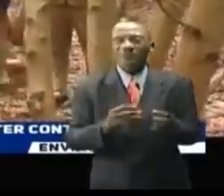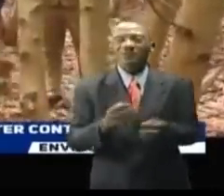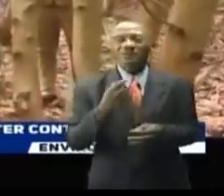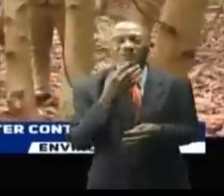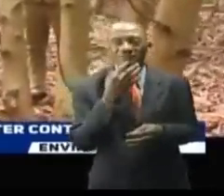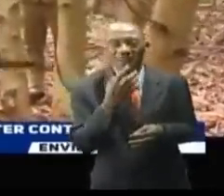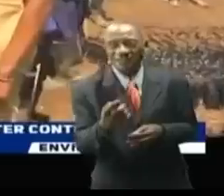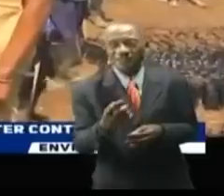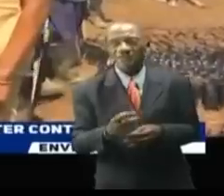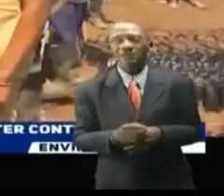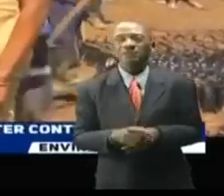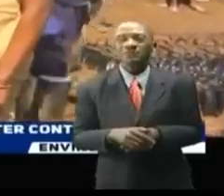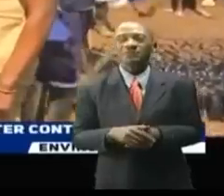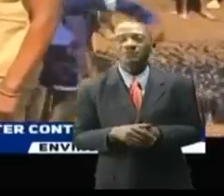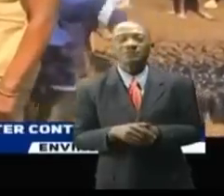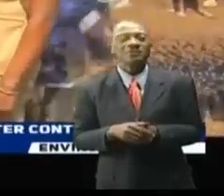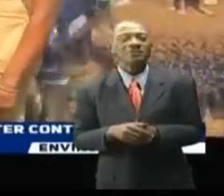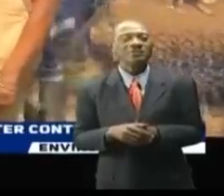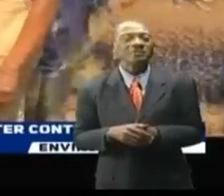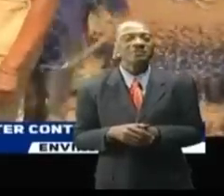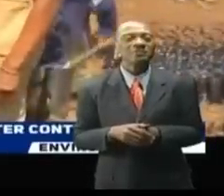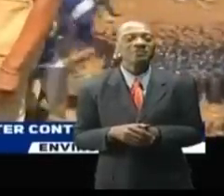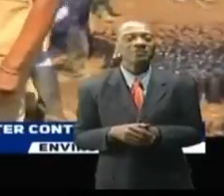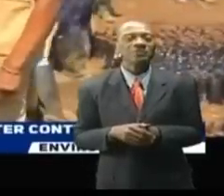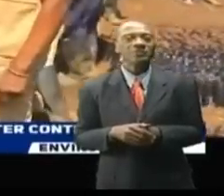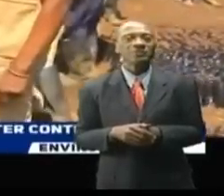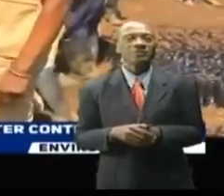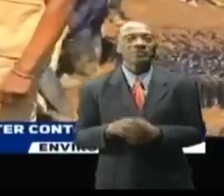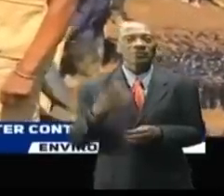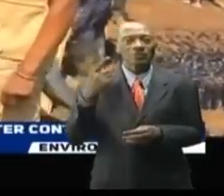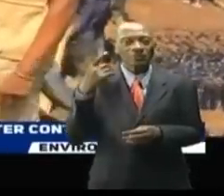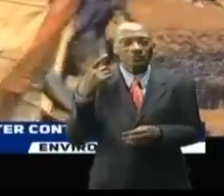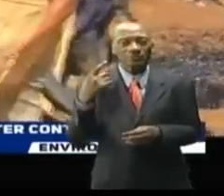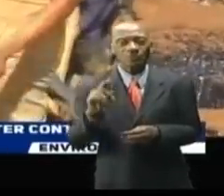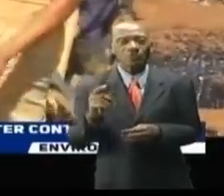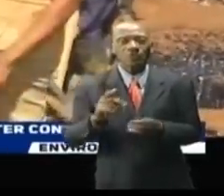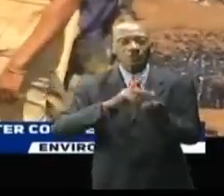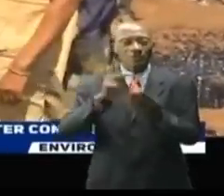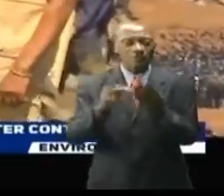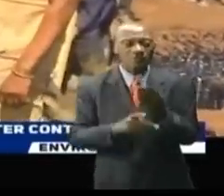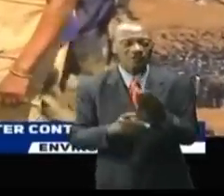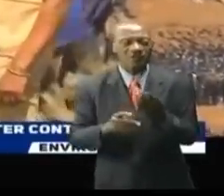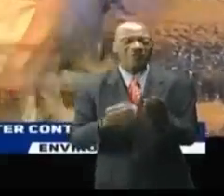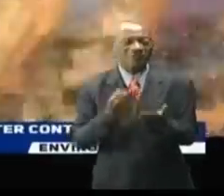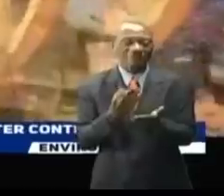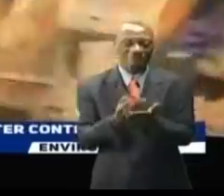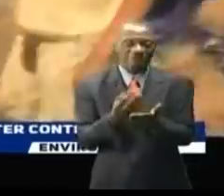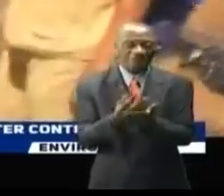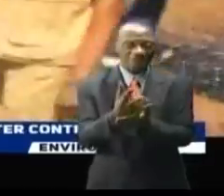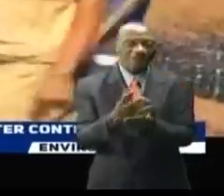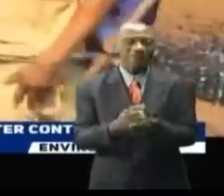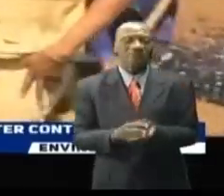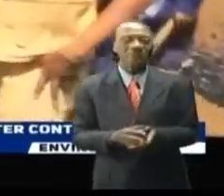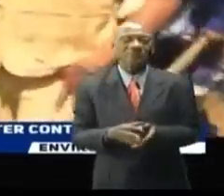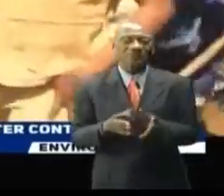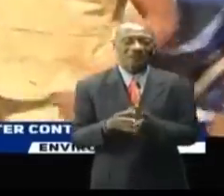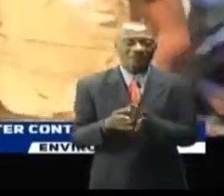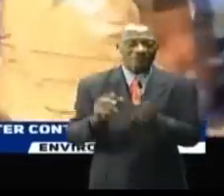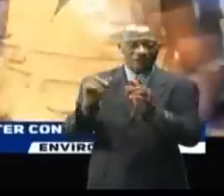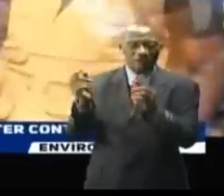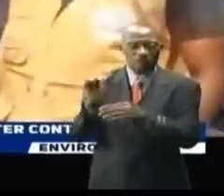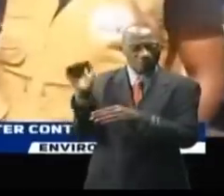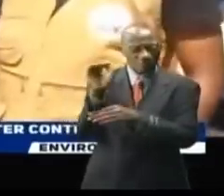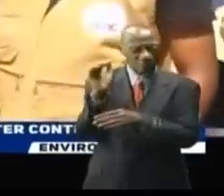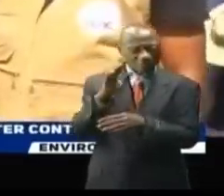cette forêt. C'est dans le cadre de la mise en œuvre du projet qui a été financé par les fonds forestiers